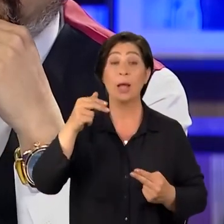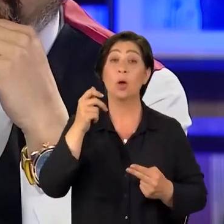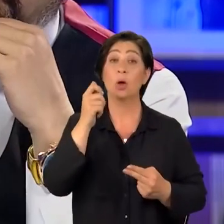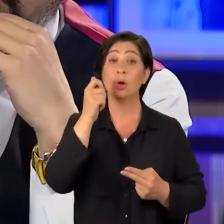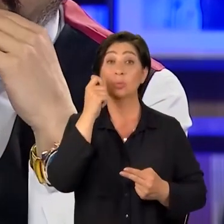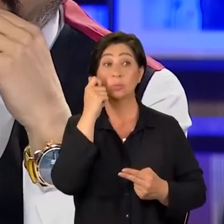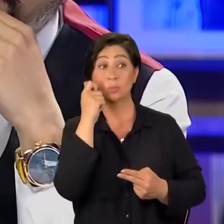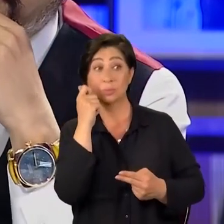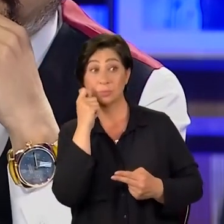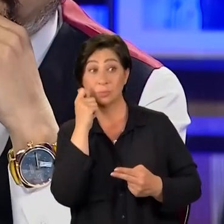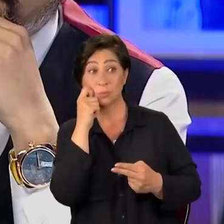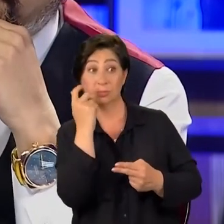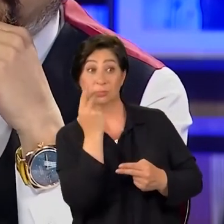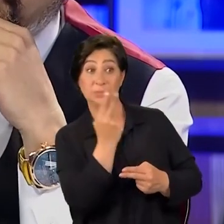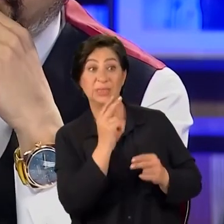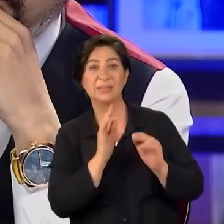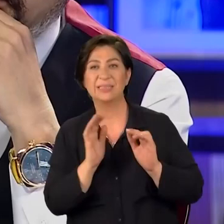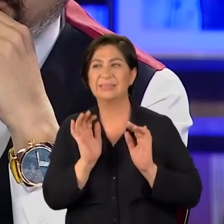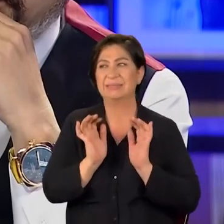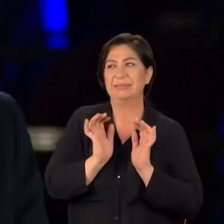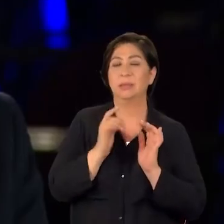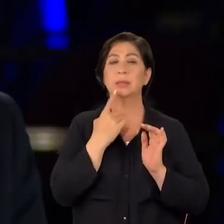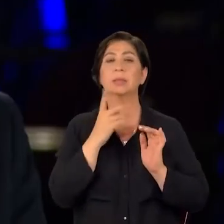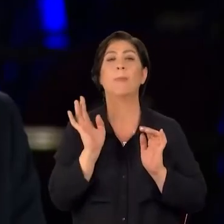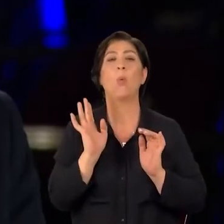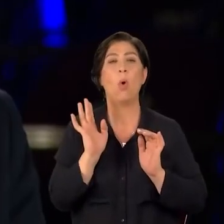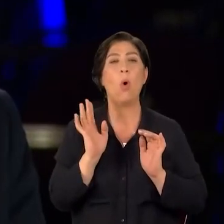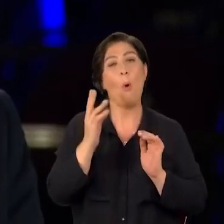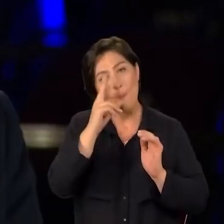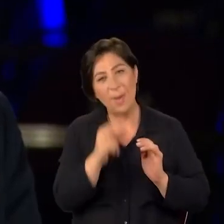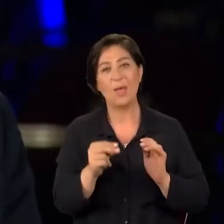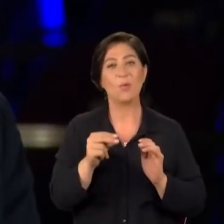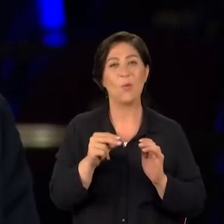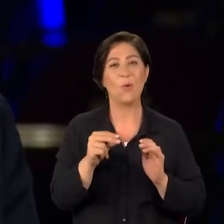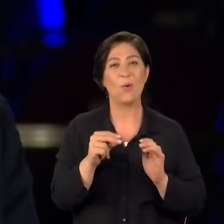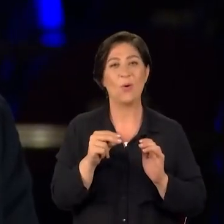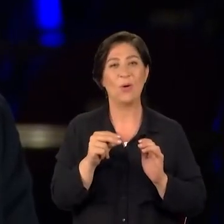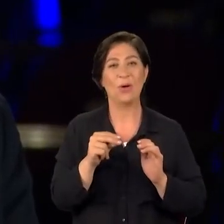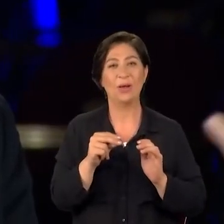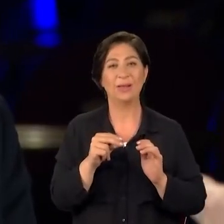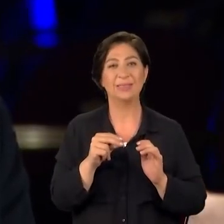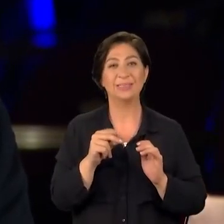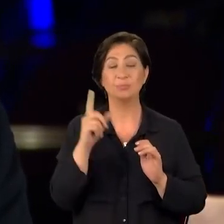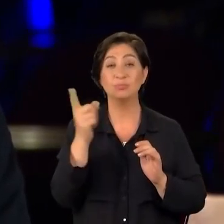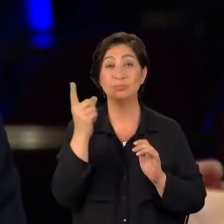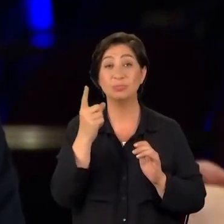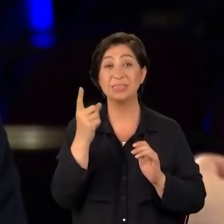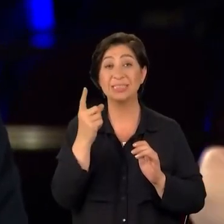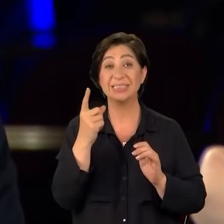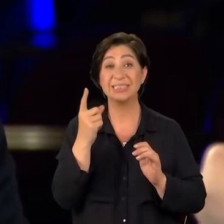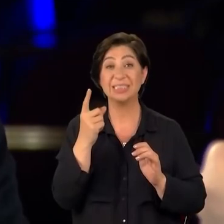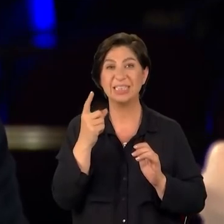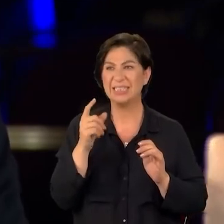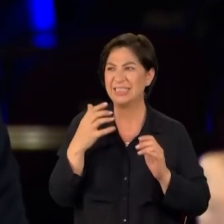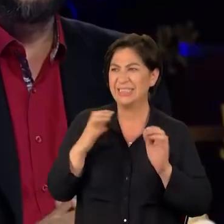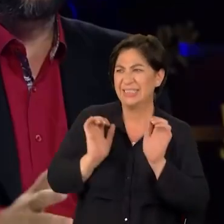hikayesi muhafazakar kitleyi itmiyor. O kitle üzerinde bir şey yaratmıyor,